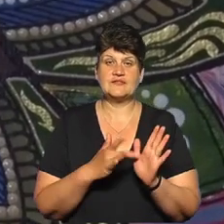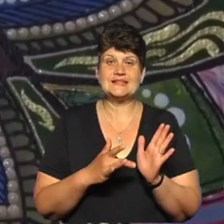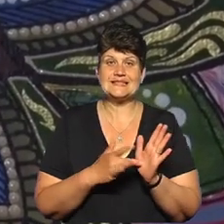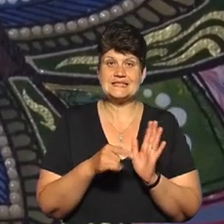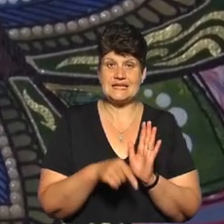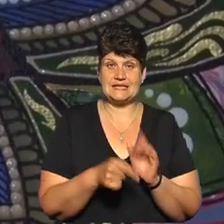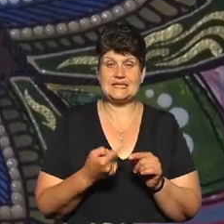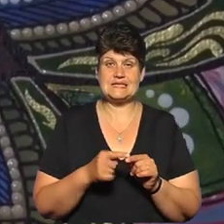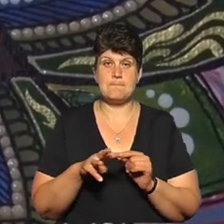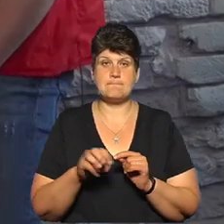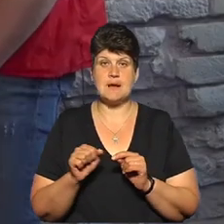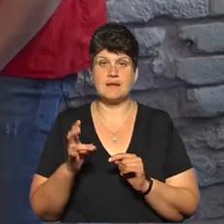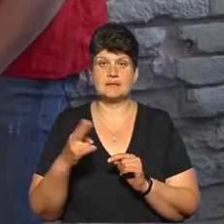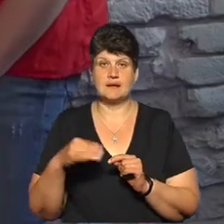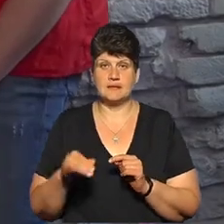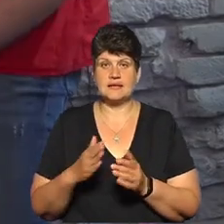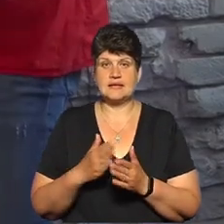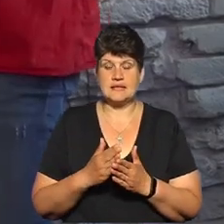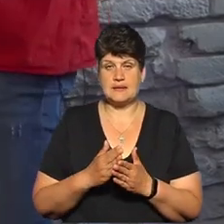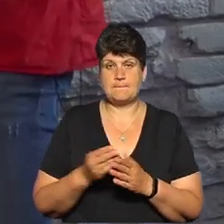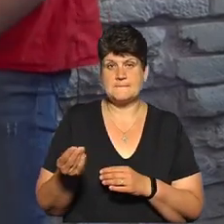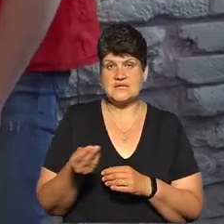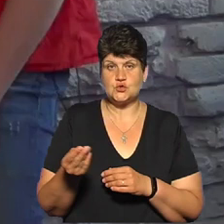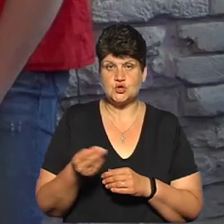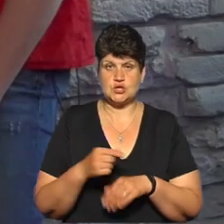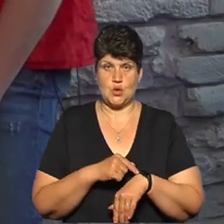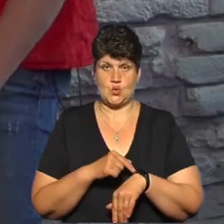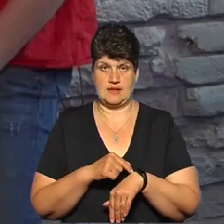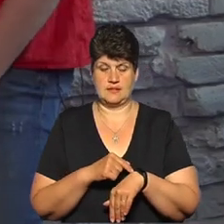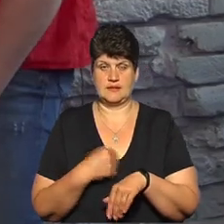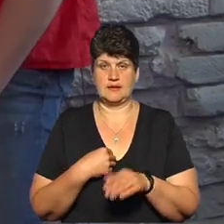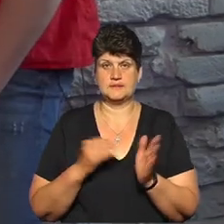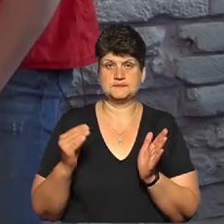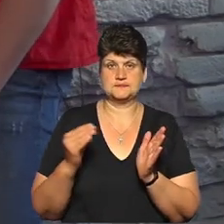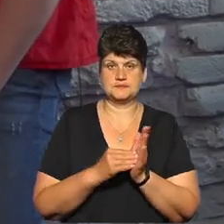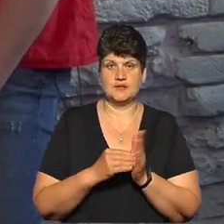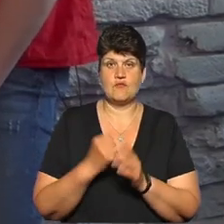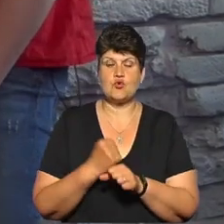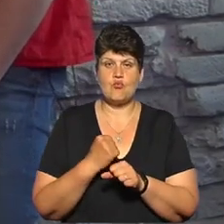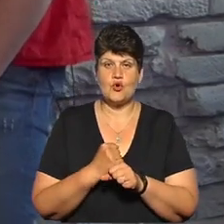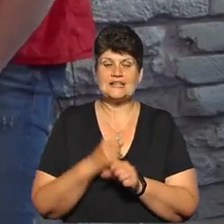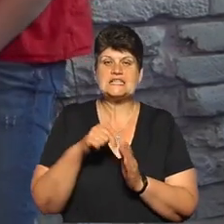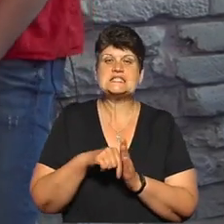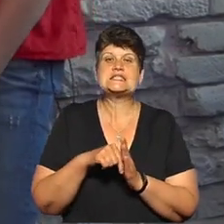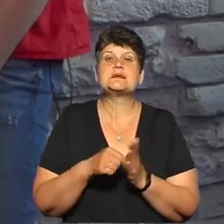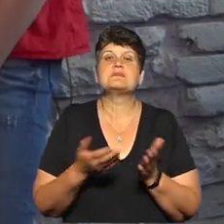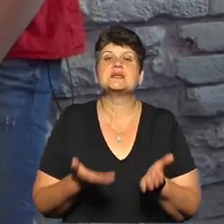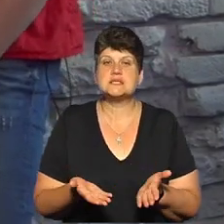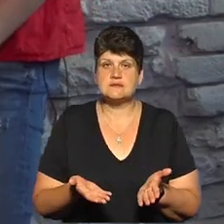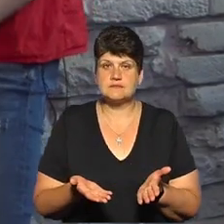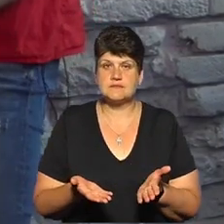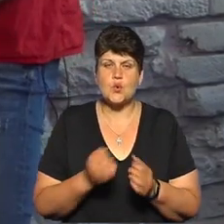знаходиться пісочний годинник. Я закладала в цю роботу такий зміст, що кожного